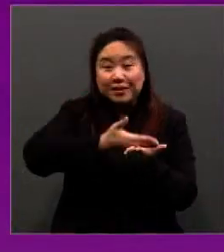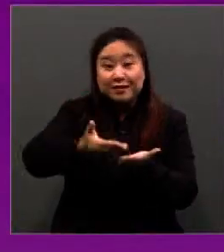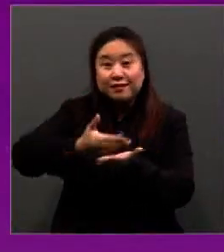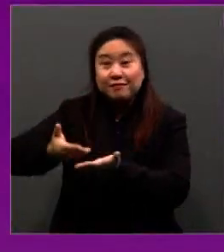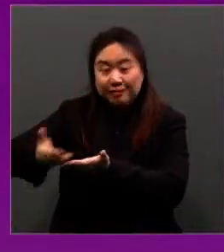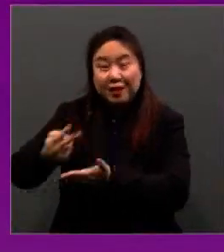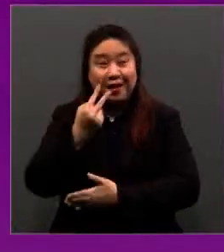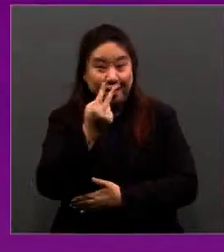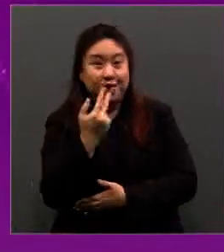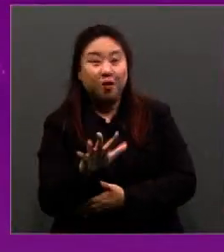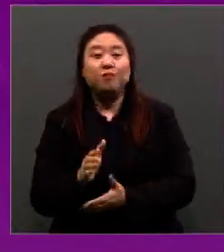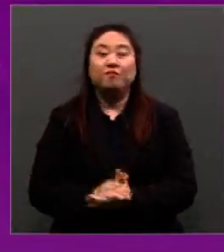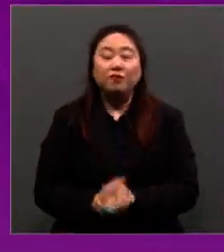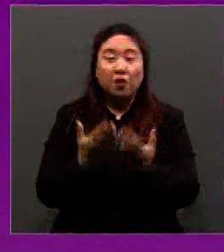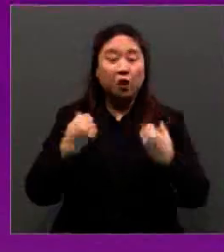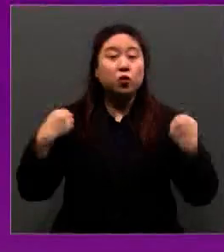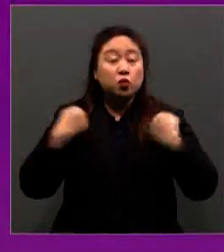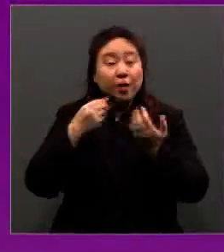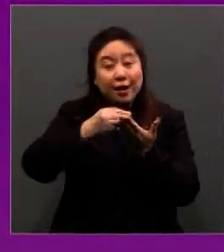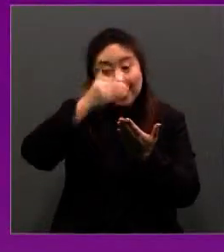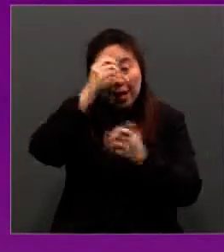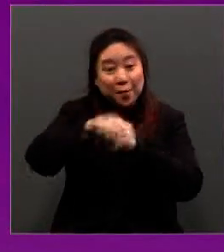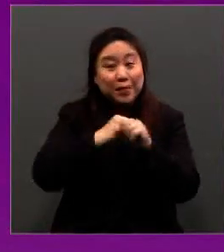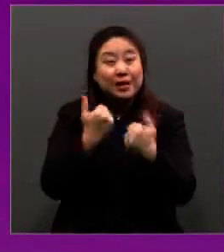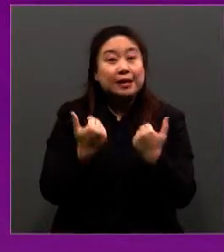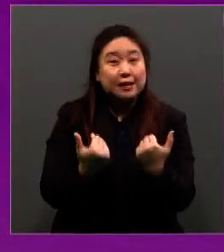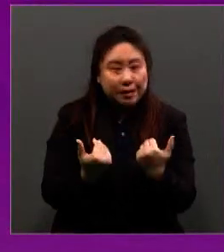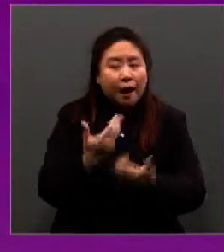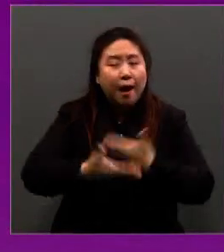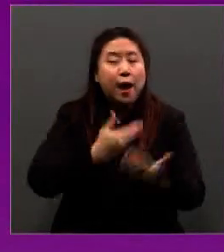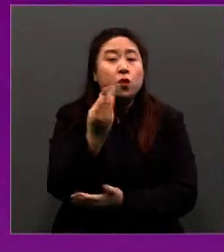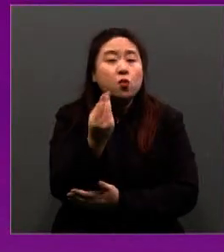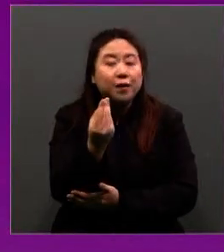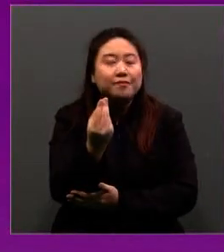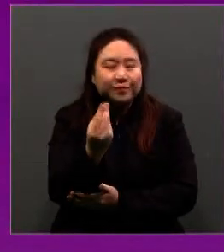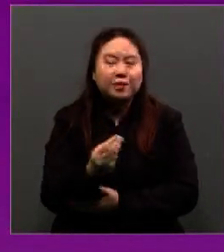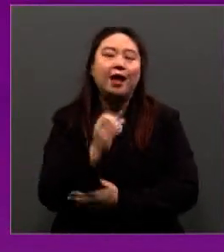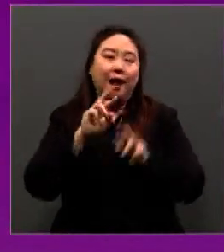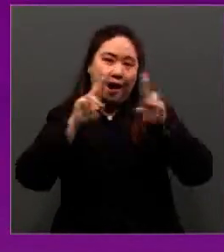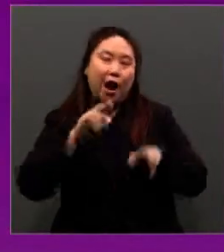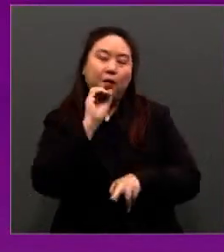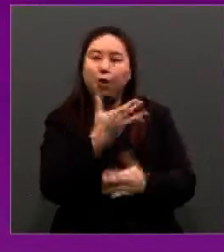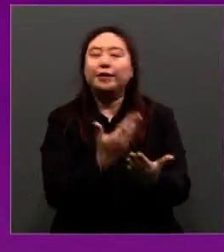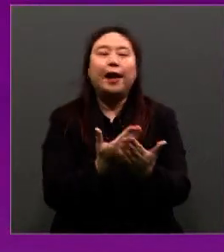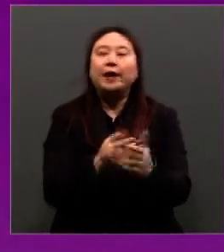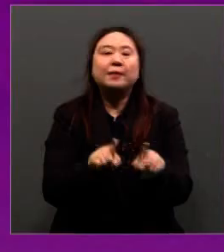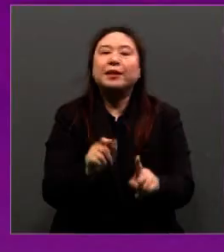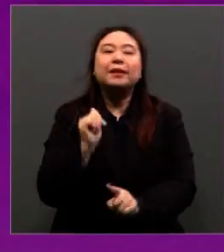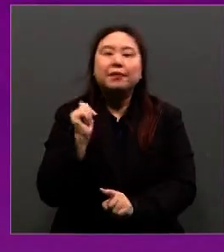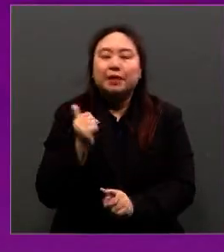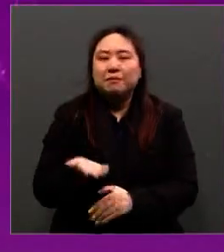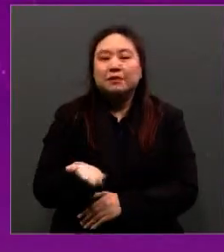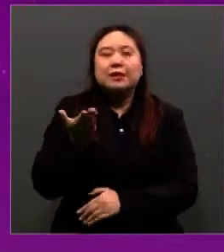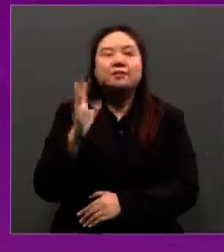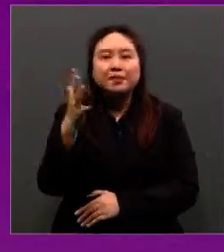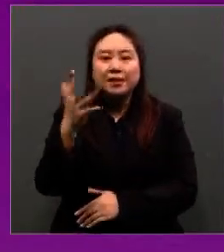นื่องแล้วภาพรวมราคาชุดนักเรียนปีนี้ร้านค้าส่วนใหญ่บอกว่าก็ยังคงราคาเท่ากับปีที่แล้วไม่ได้ปรับอะไรเพิ่มขึ้น